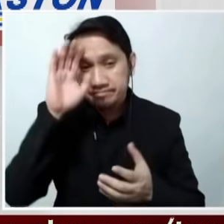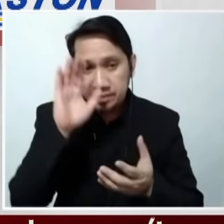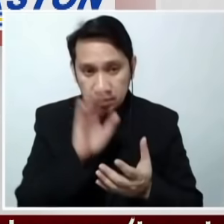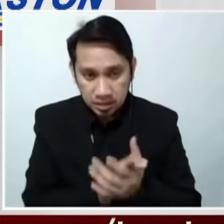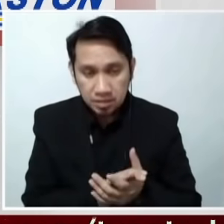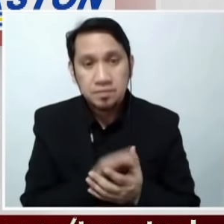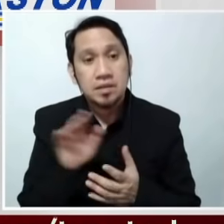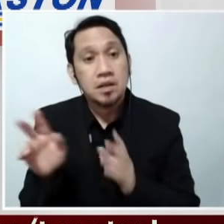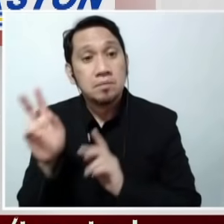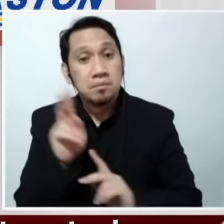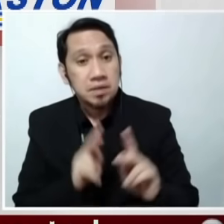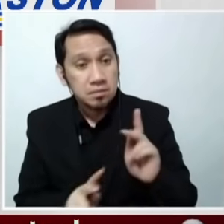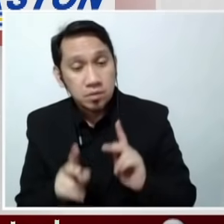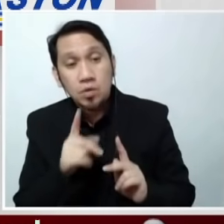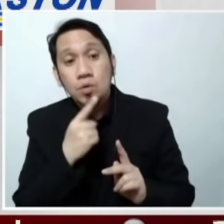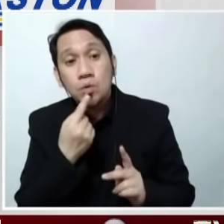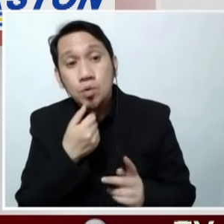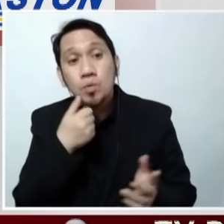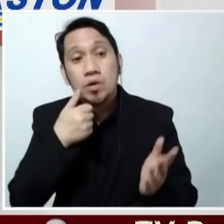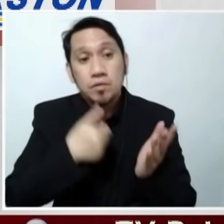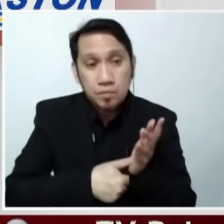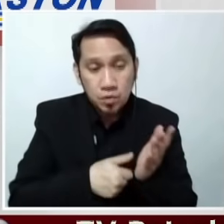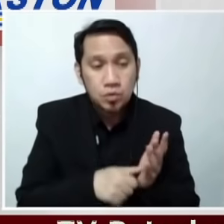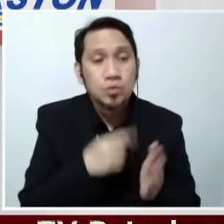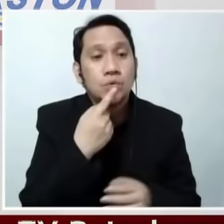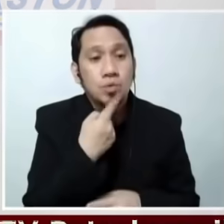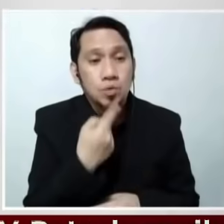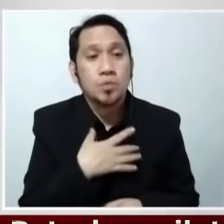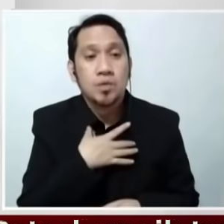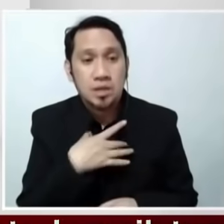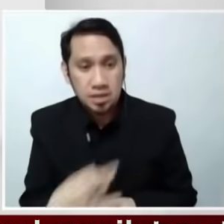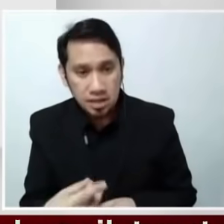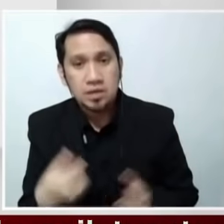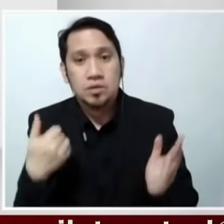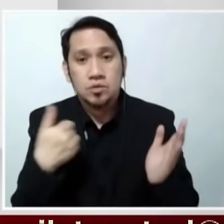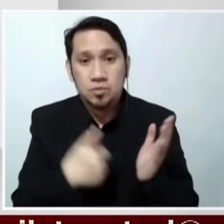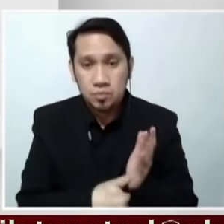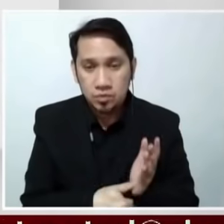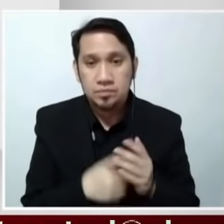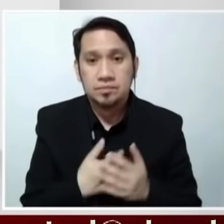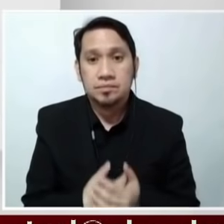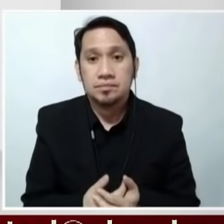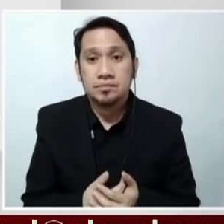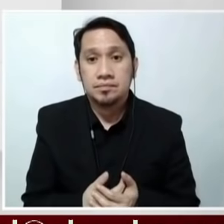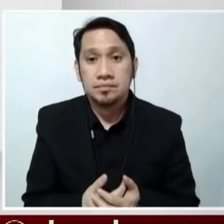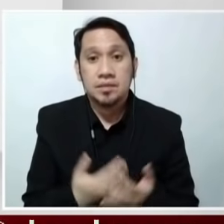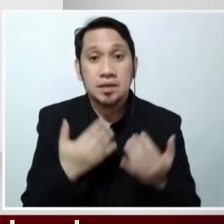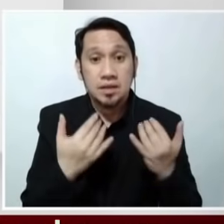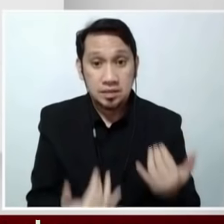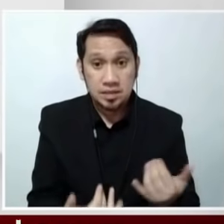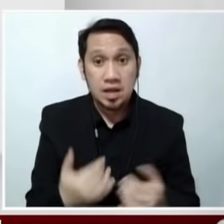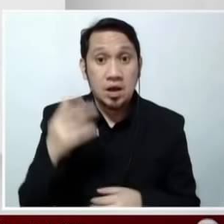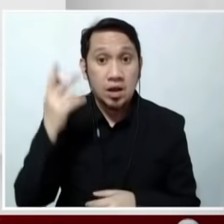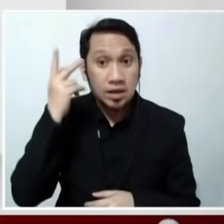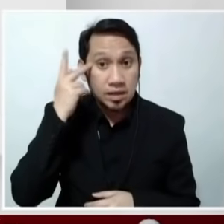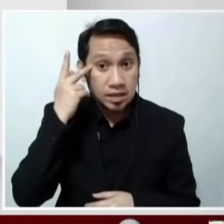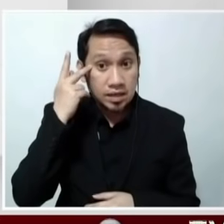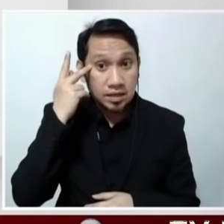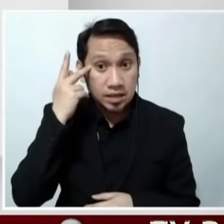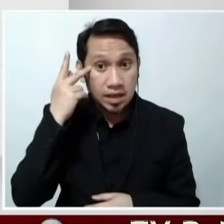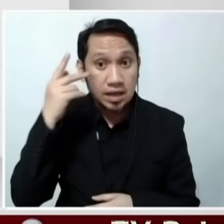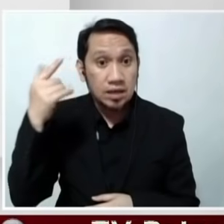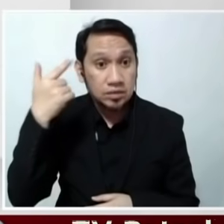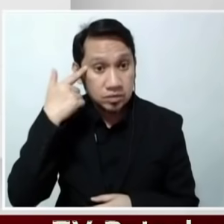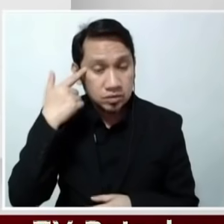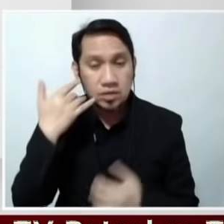pa rin ng mga Pilipino ang sarili nilang kandidato. Si Calyode de Guzman ng Partido Lakas ng Masa tutol